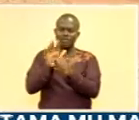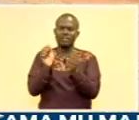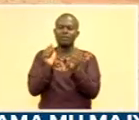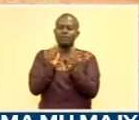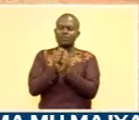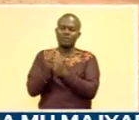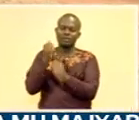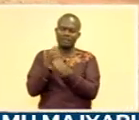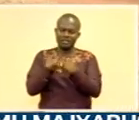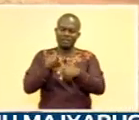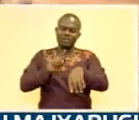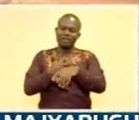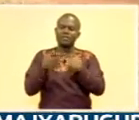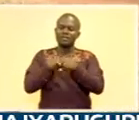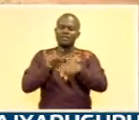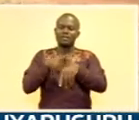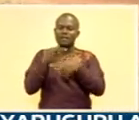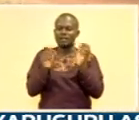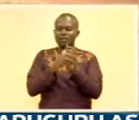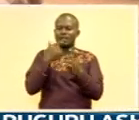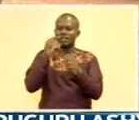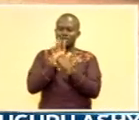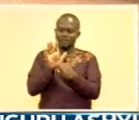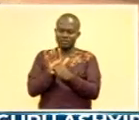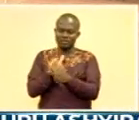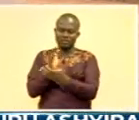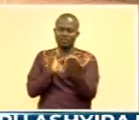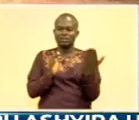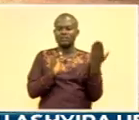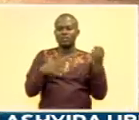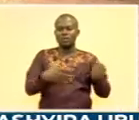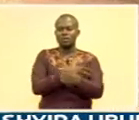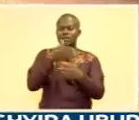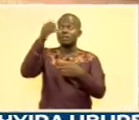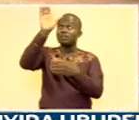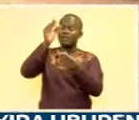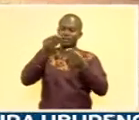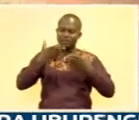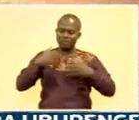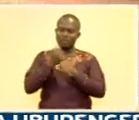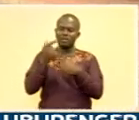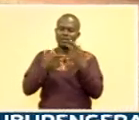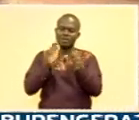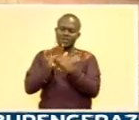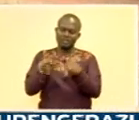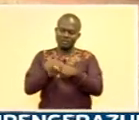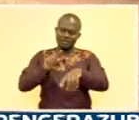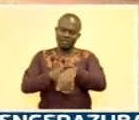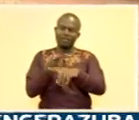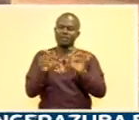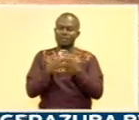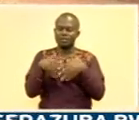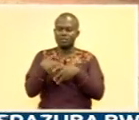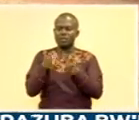kubikorera rimwe icyarimwe kandi ari byinshi. Ubwo bushobozi Imana yaduhaye bwo gukora ibintu byinshi icyarimwe kandi